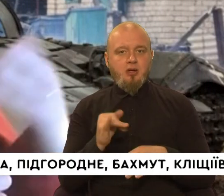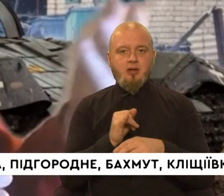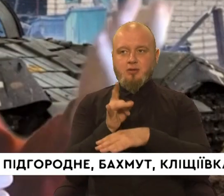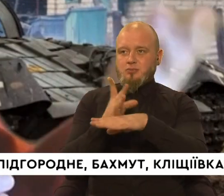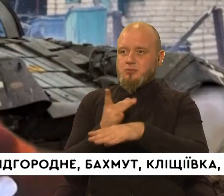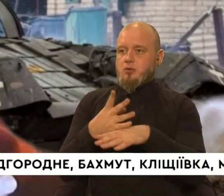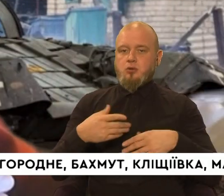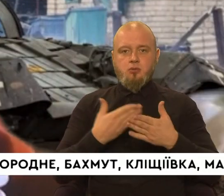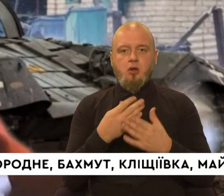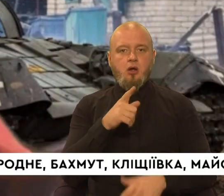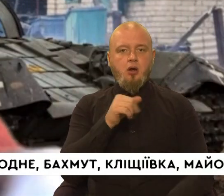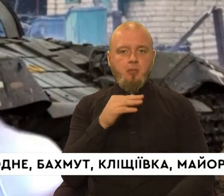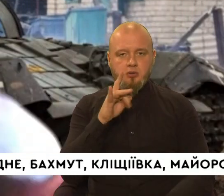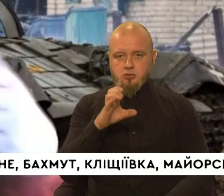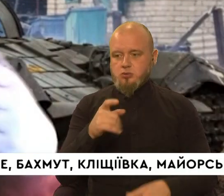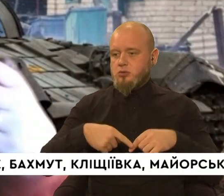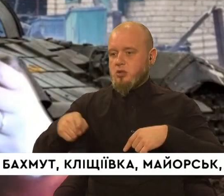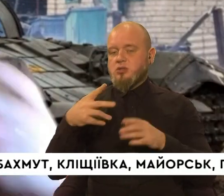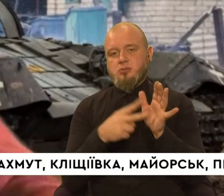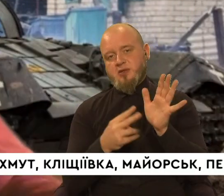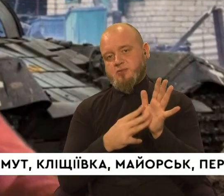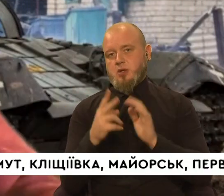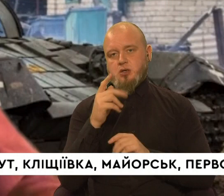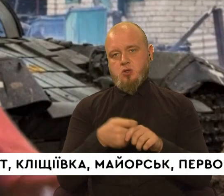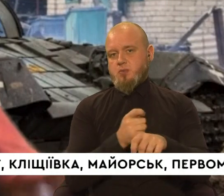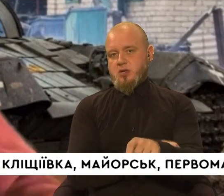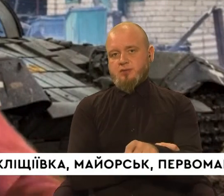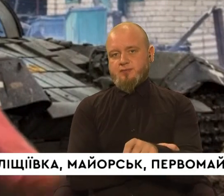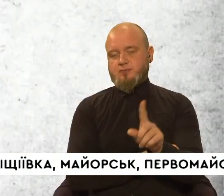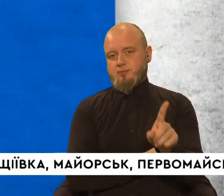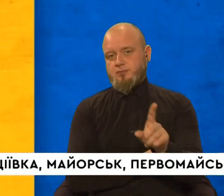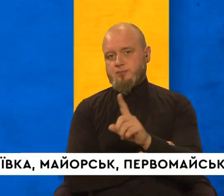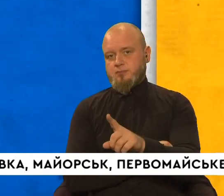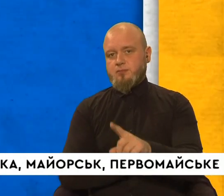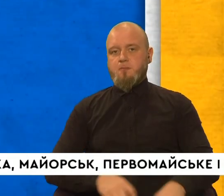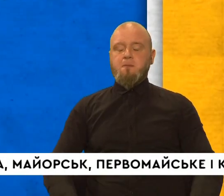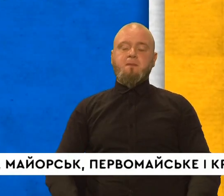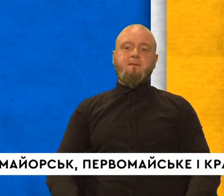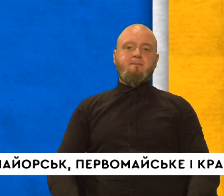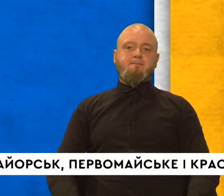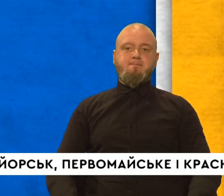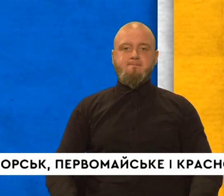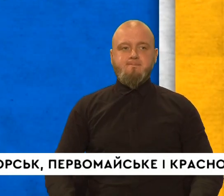артилерію, як от «Хаймарс», з дальністю 70-80 кілометрів.